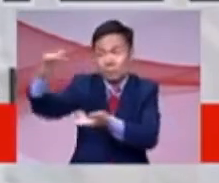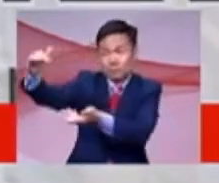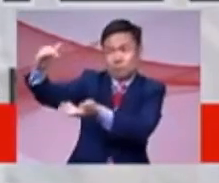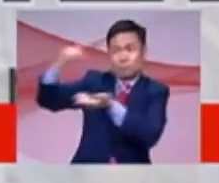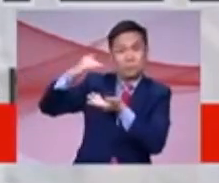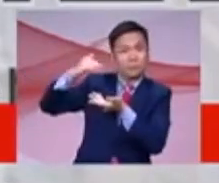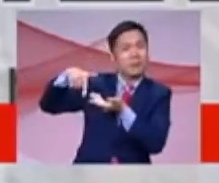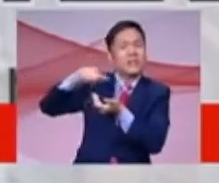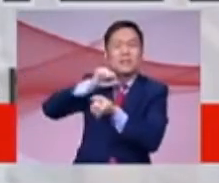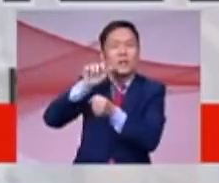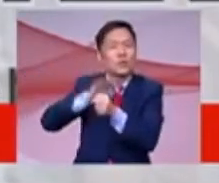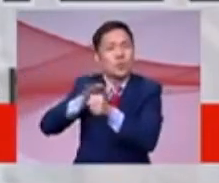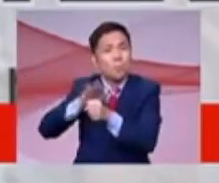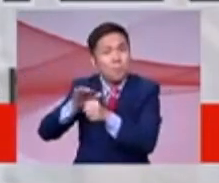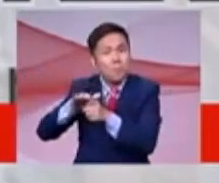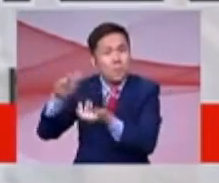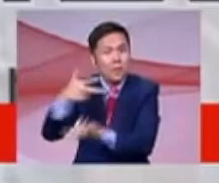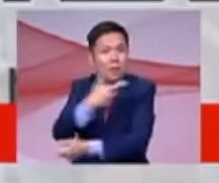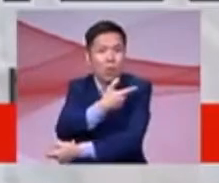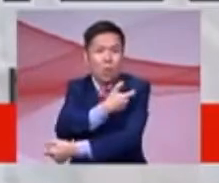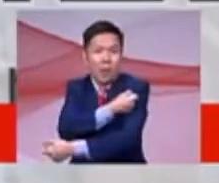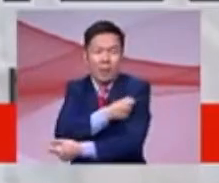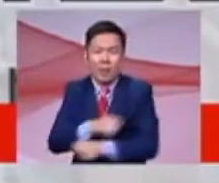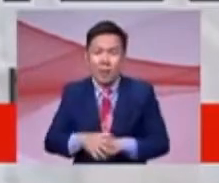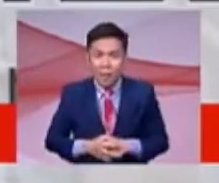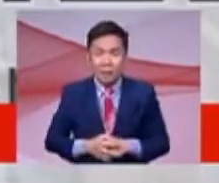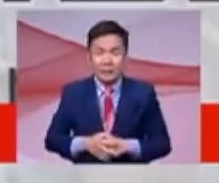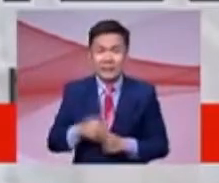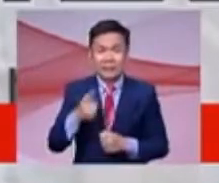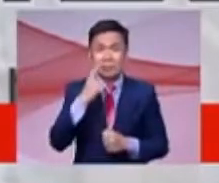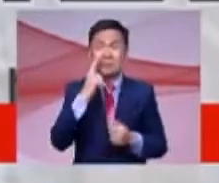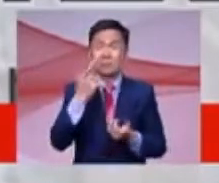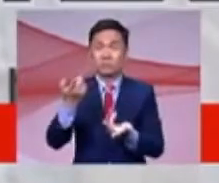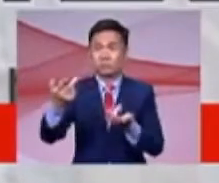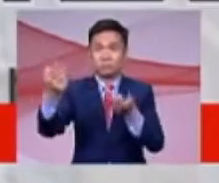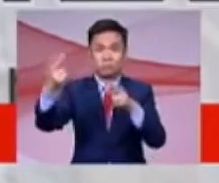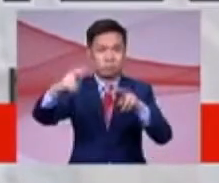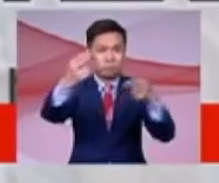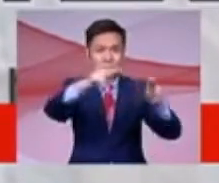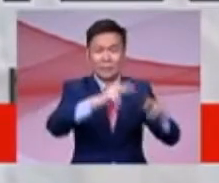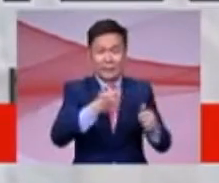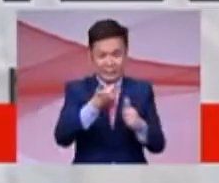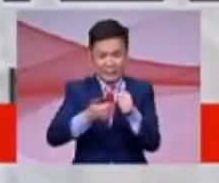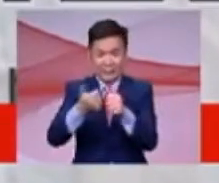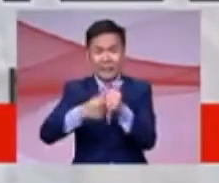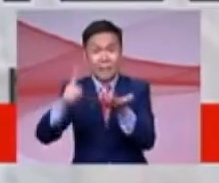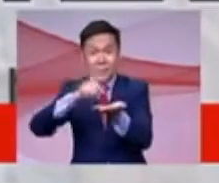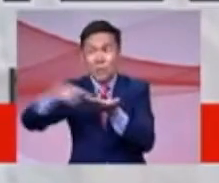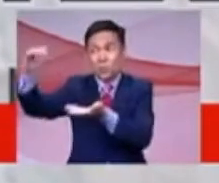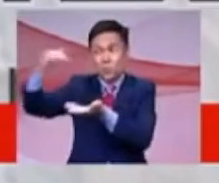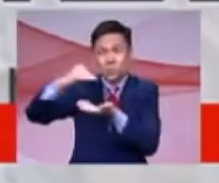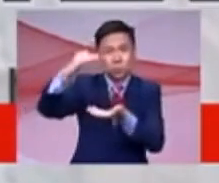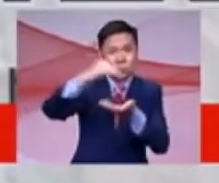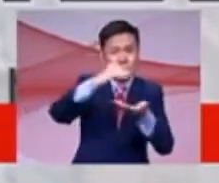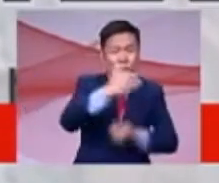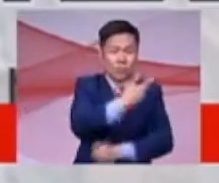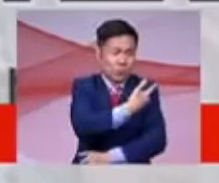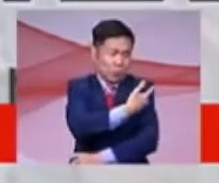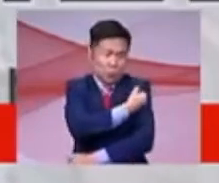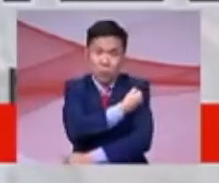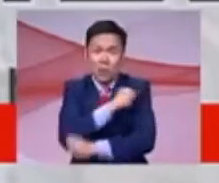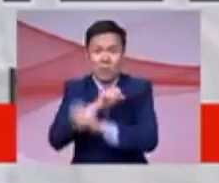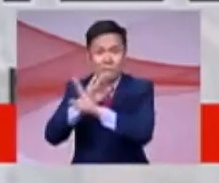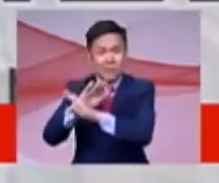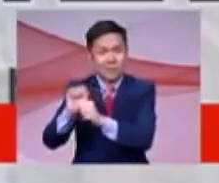itu kekurangan. Jadi mengikut yang perjanjian kita, setiap minggu akan diberikan bekalan. Jadi kita lihat